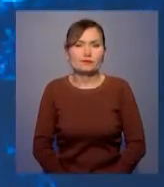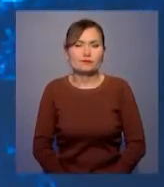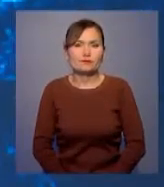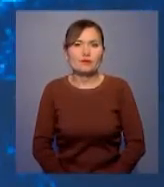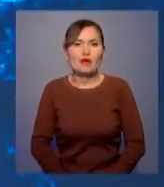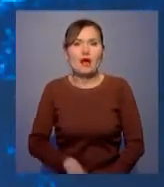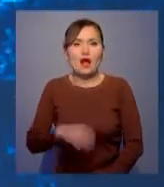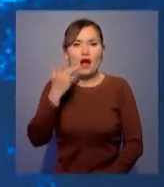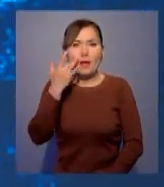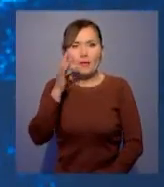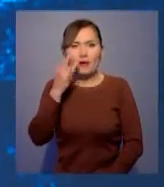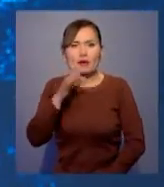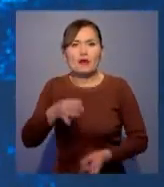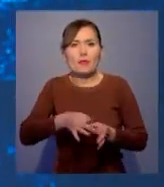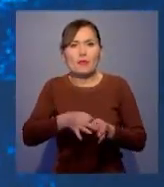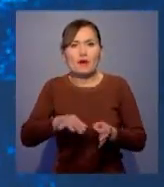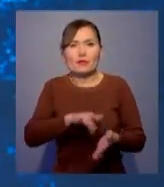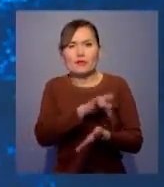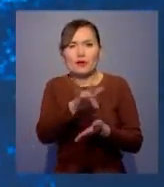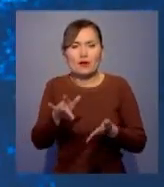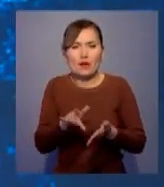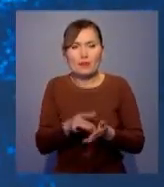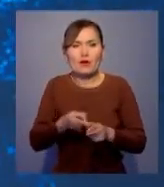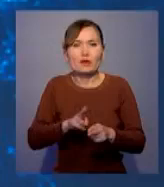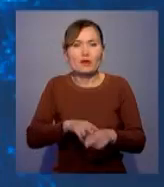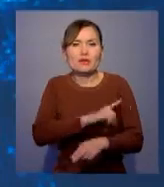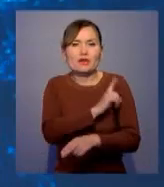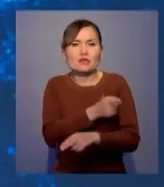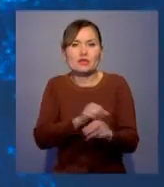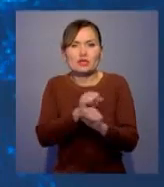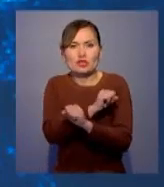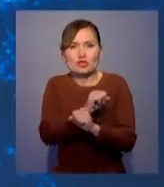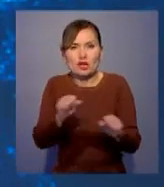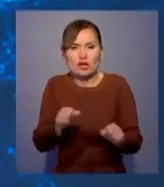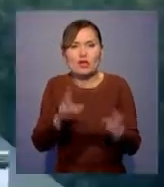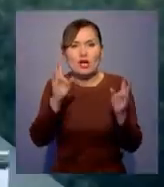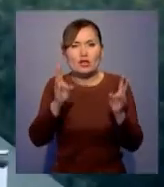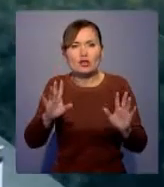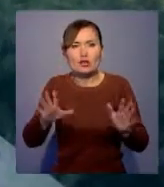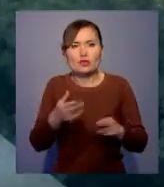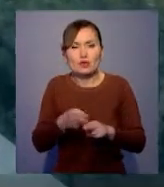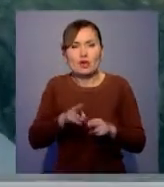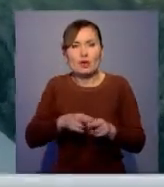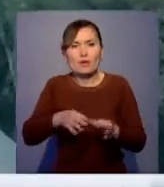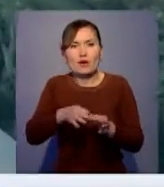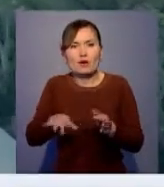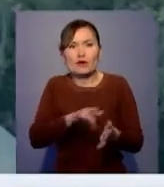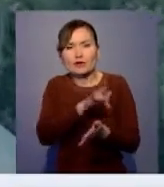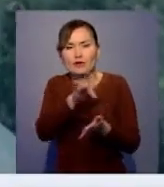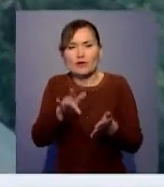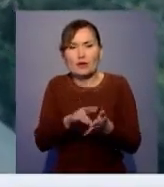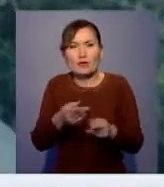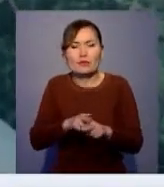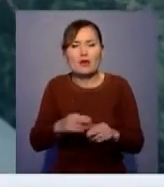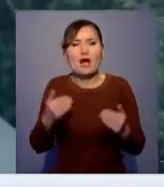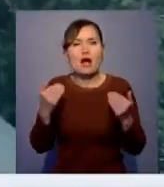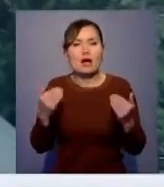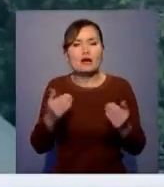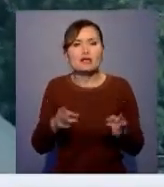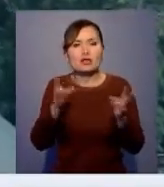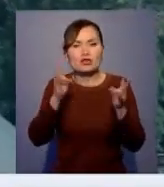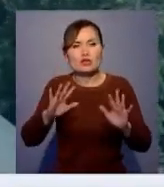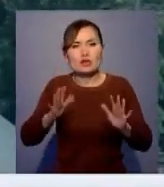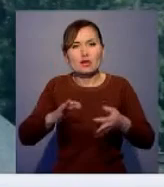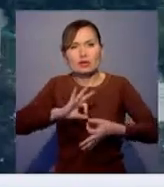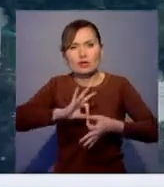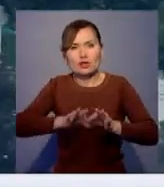Осы ақыштың Лоренс және Андовер қалаларында тұрмыстық жарылыстардан кейін төтенше жағдай жарияланды. Массачусетс штатының билігі қазір оқыс оқиғаға